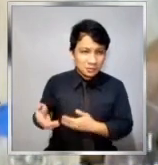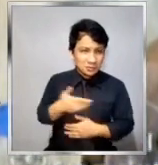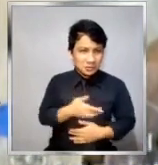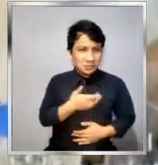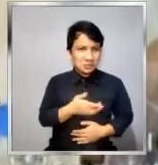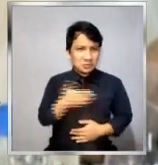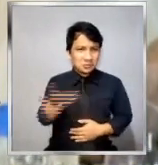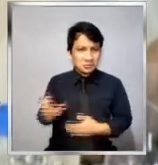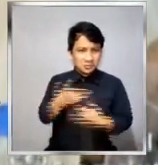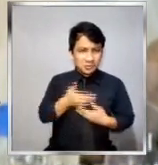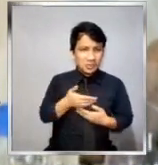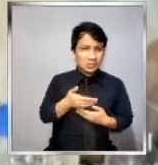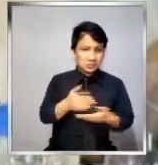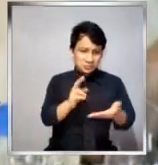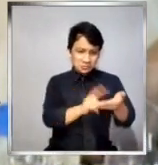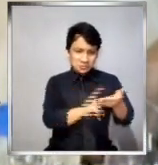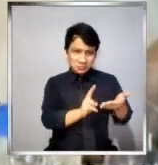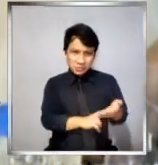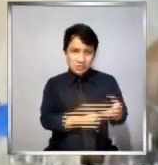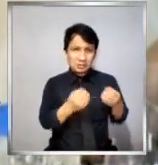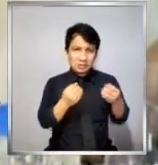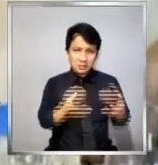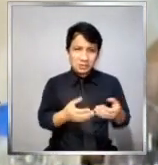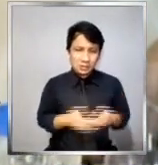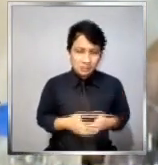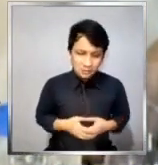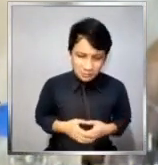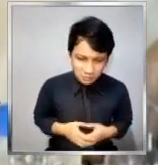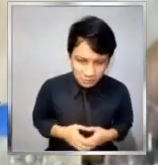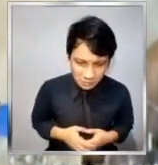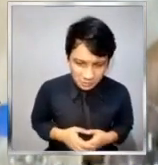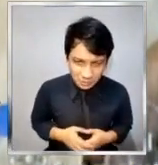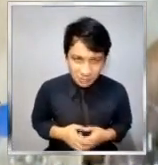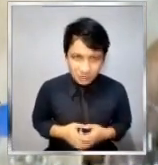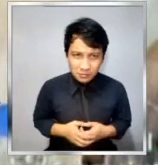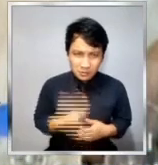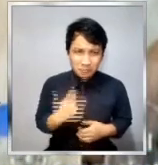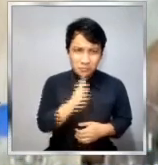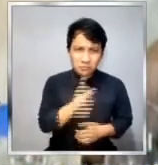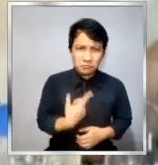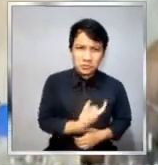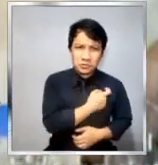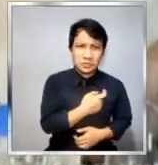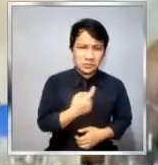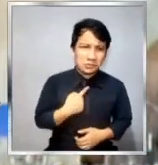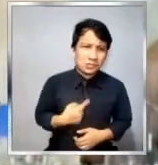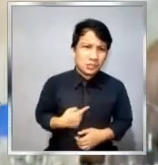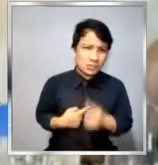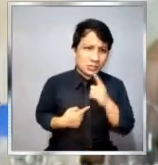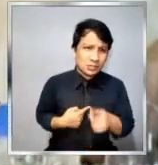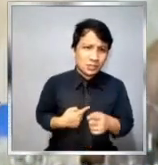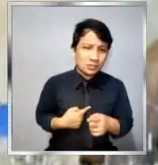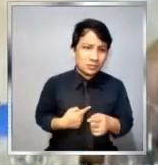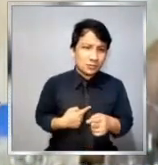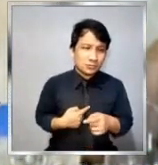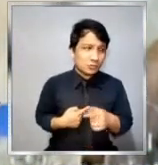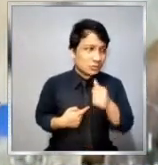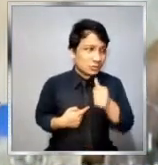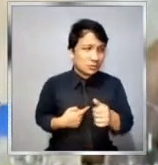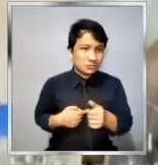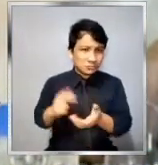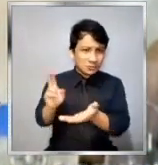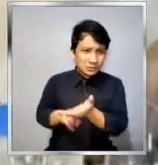of injustice, unfairness... At masakit po yan, sir. Yung hindi ka nga pumirma, ikaw pa yung